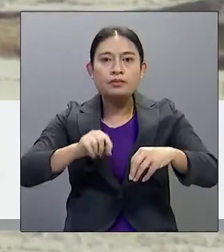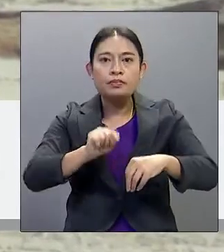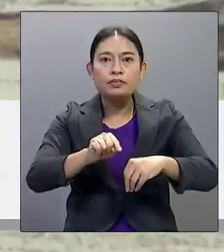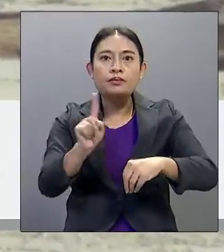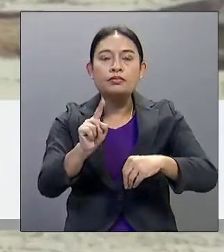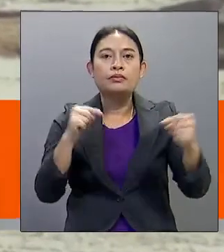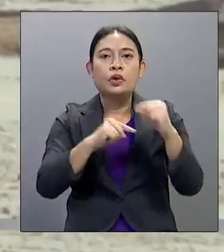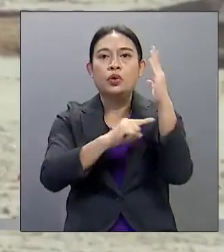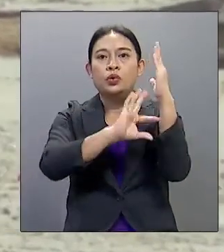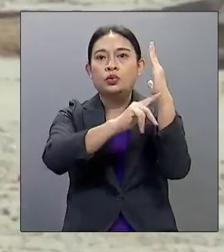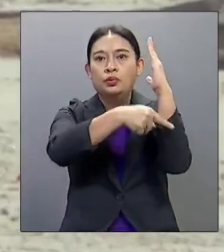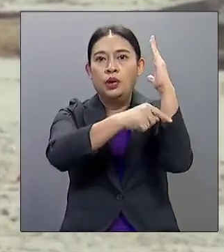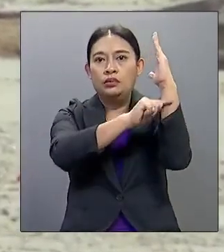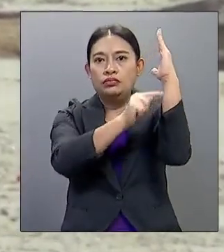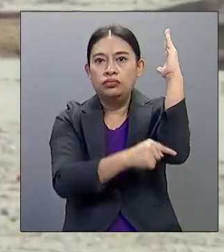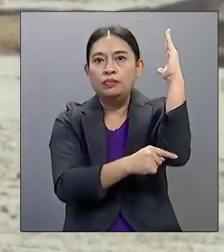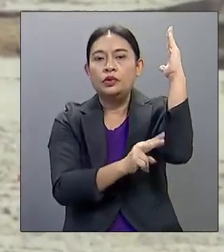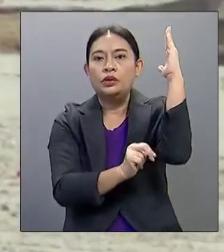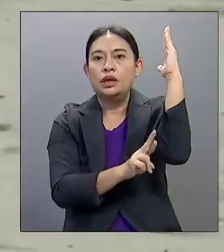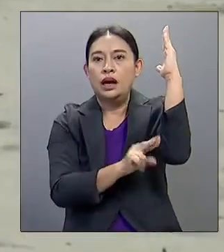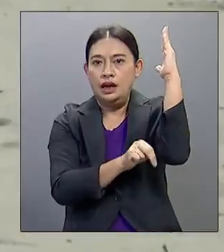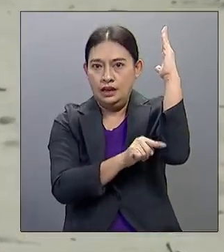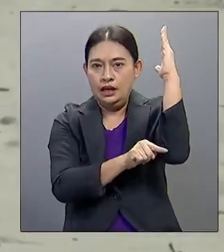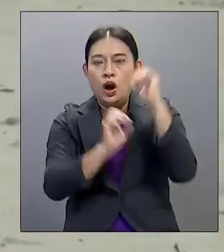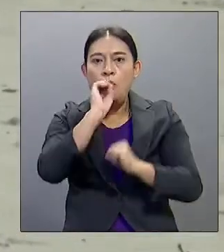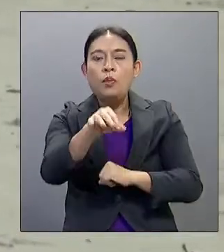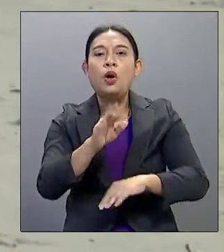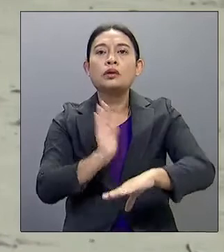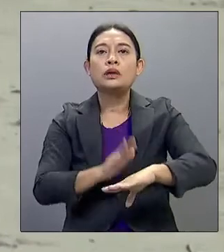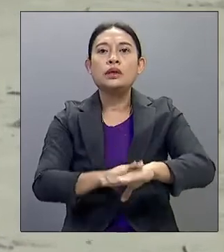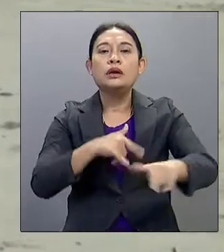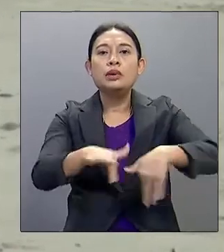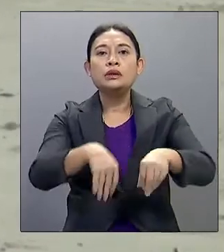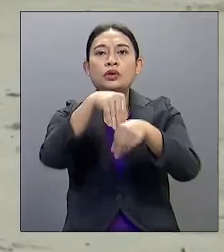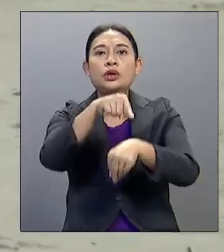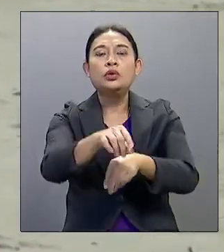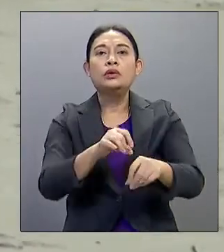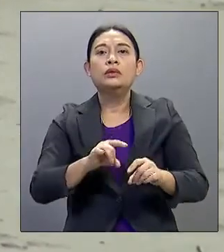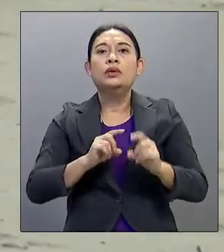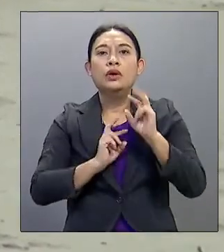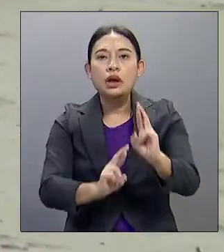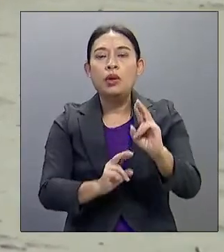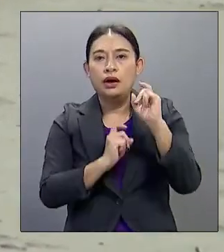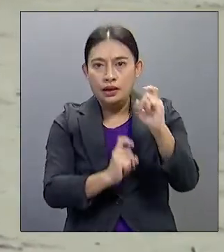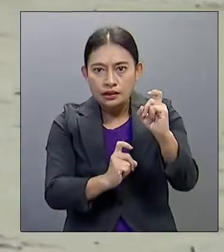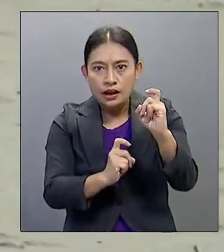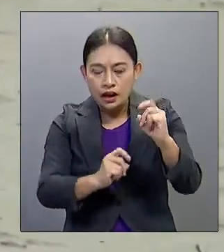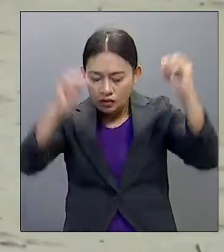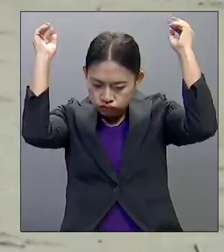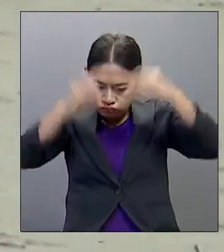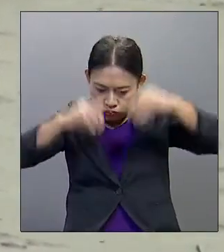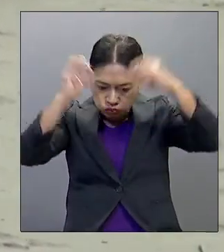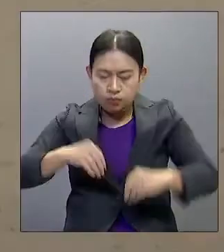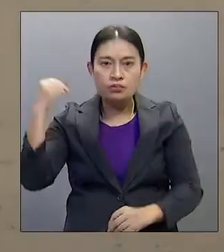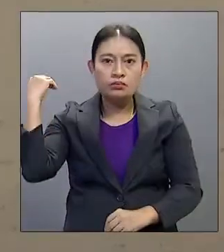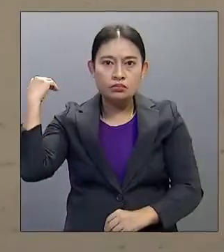ที่จังหวัดชุมพรจนถึงนราธิวาสก็ขอให้ประชาชนในพื้นที่เสี่ยงระวังอันตรายจากฝนตกหนักถึงหนักมากซึ่งอา